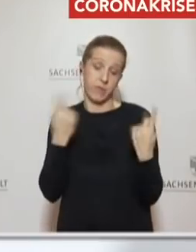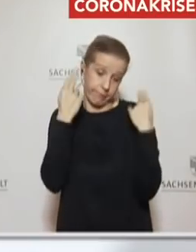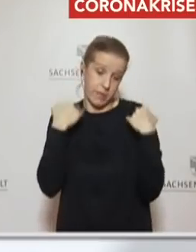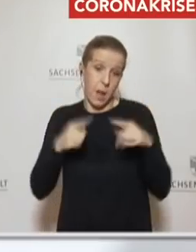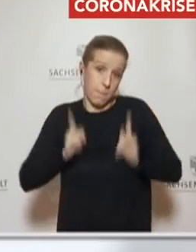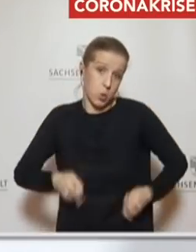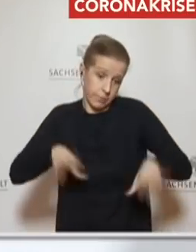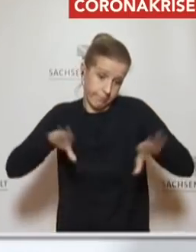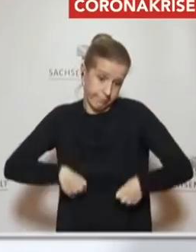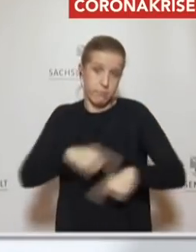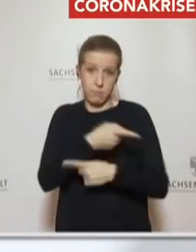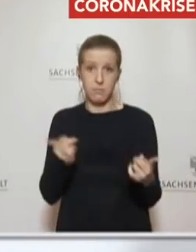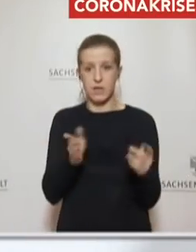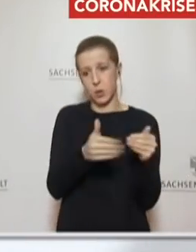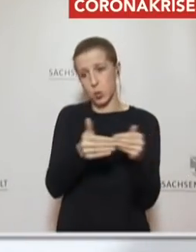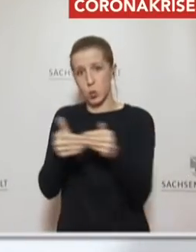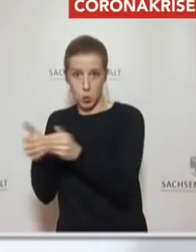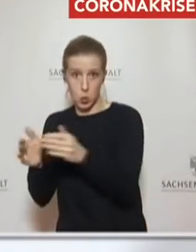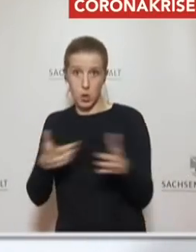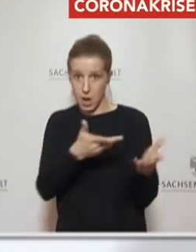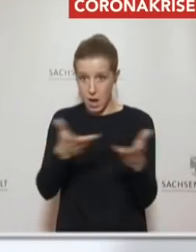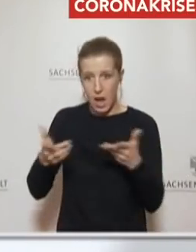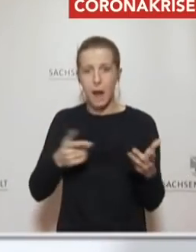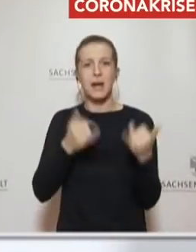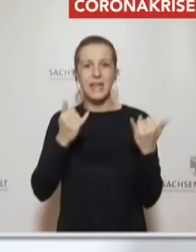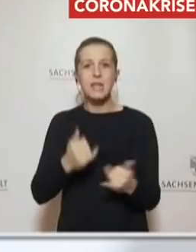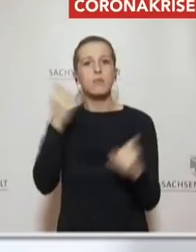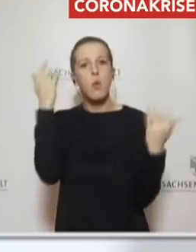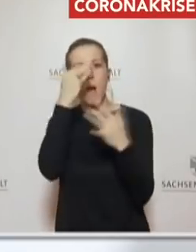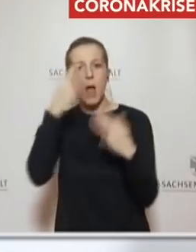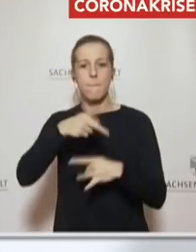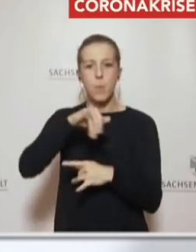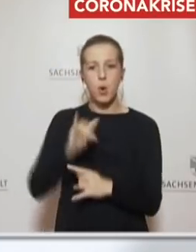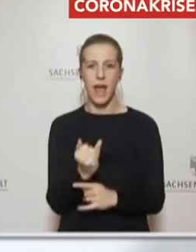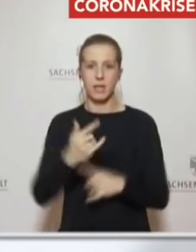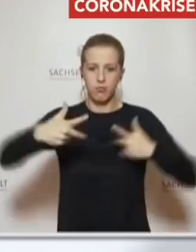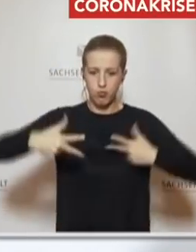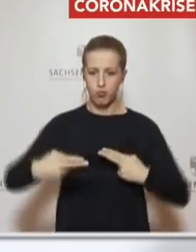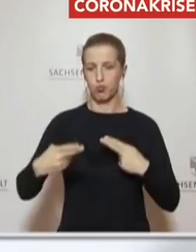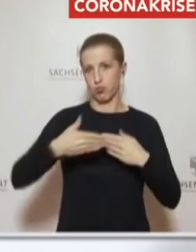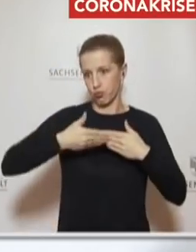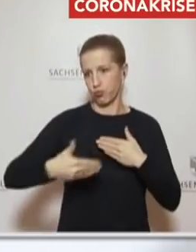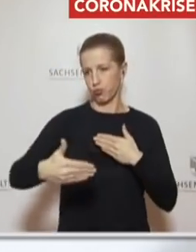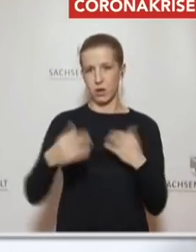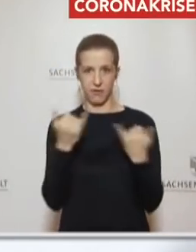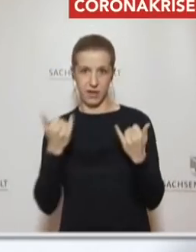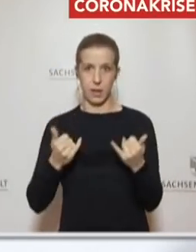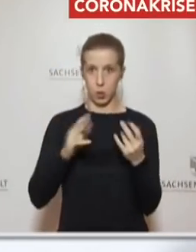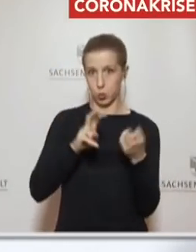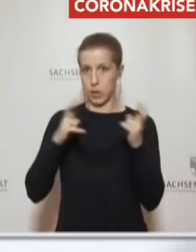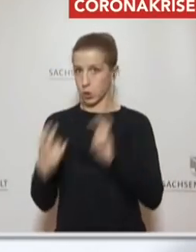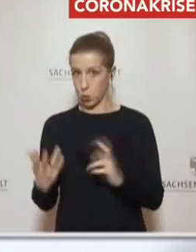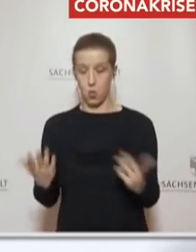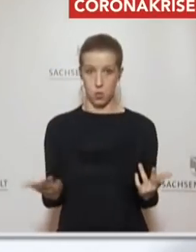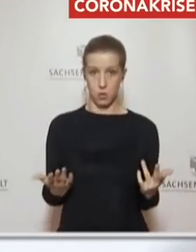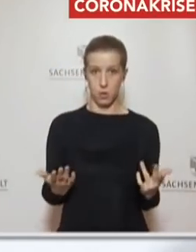es darum, entsprechende Projekte zeitlich befristet in Gang zu setzen, um, wie gesagt, dann den Schritt